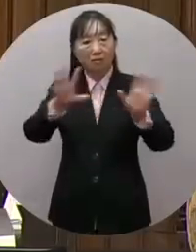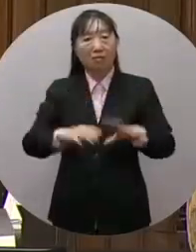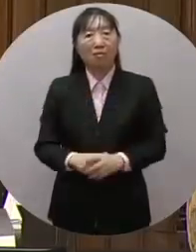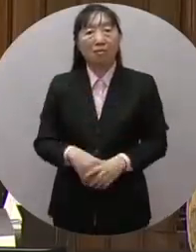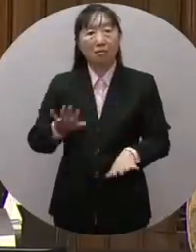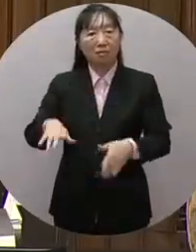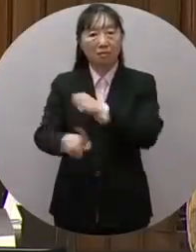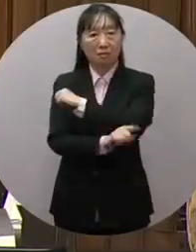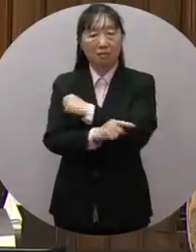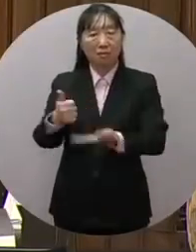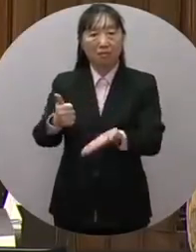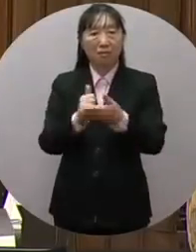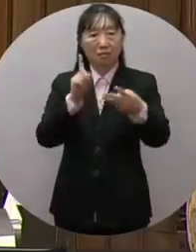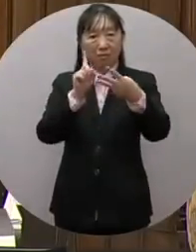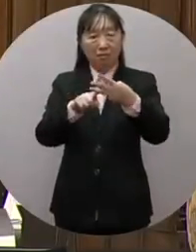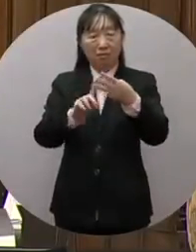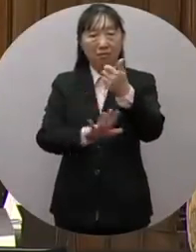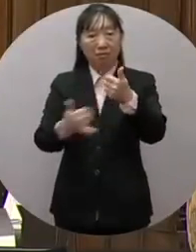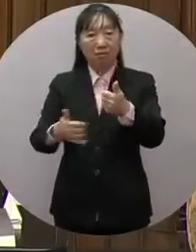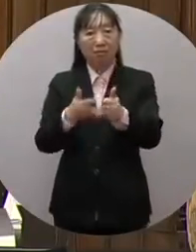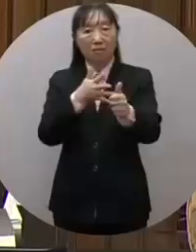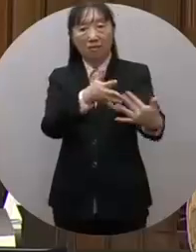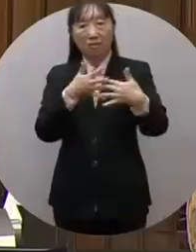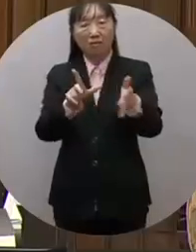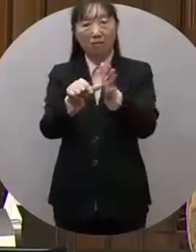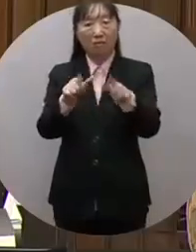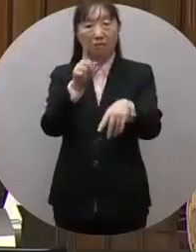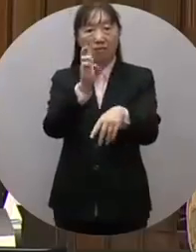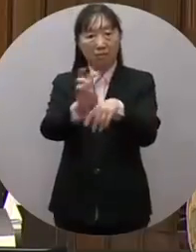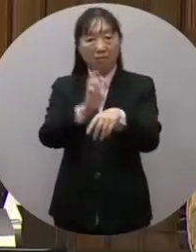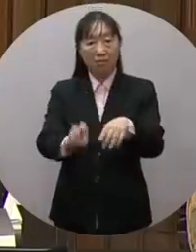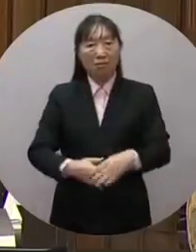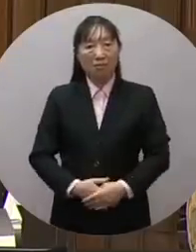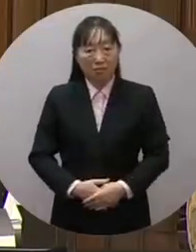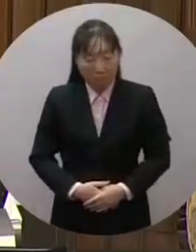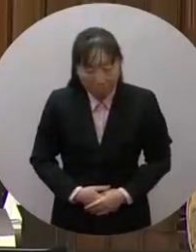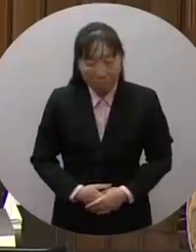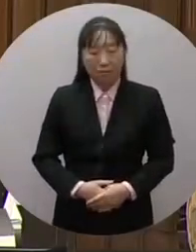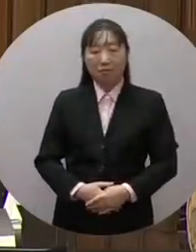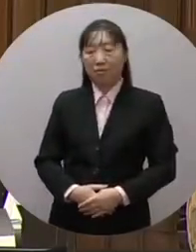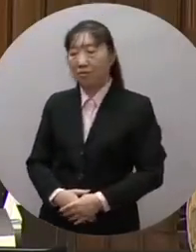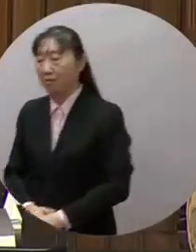最后我们请王委员精品质询，询答时间30分钟。